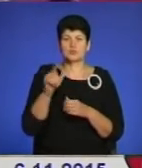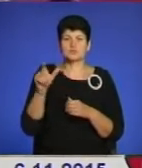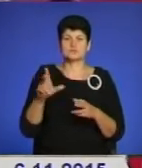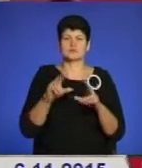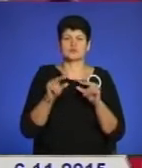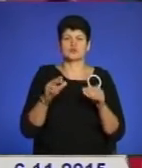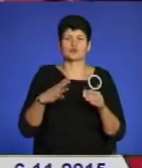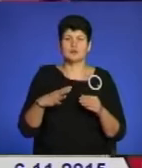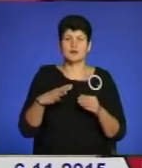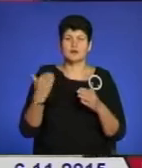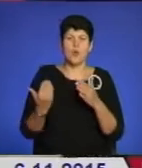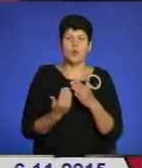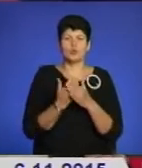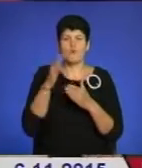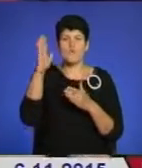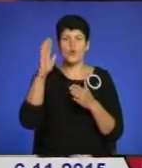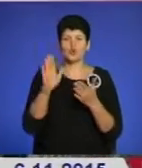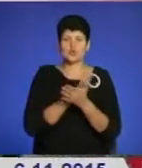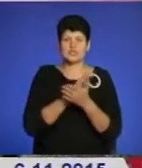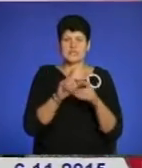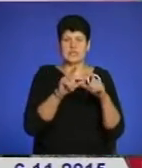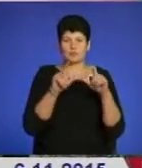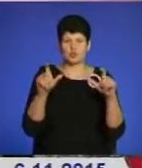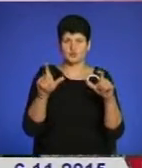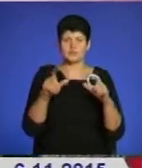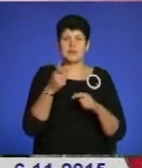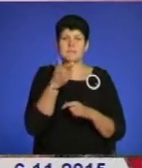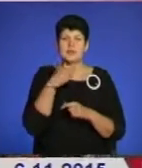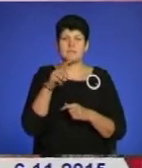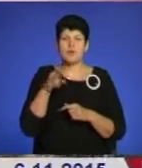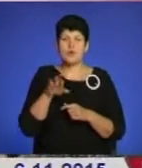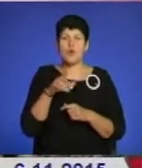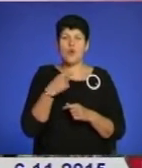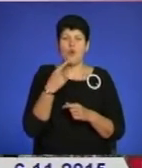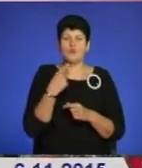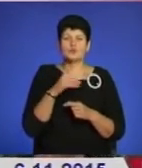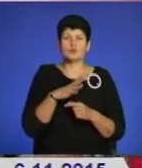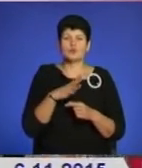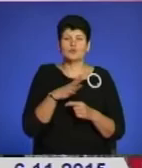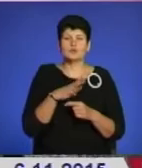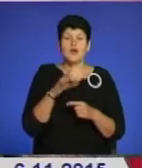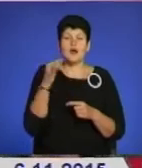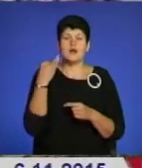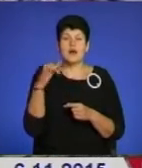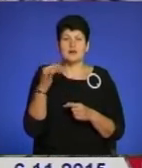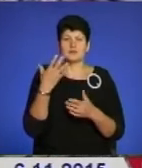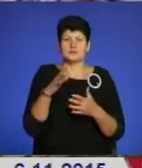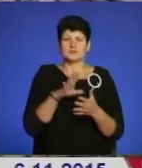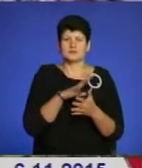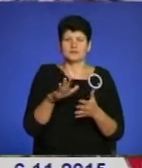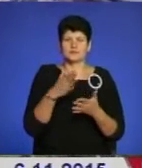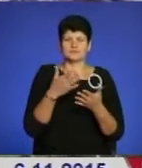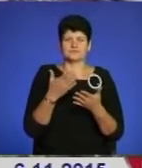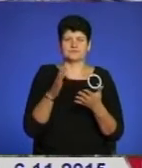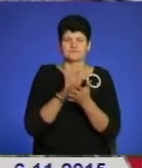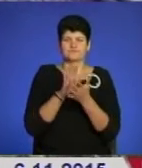що дочекалася на оновлення водоочисних споруд. Пані Марія каже, її дім був би райським куточком, якби попри нього не протікали